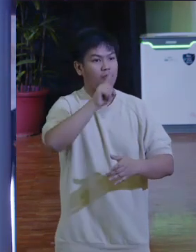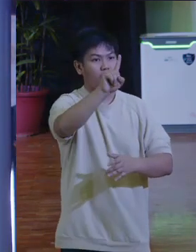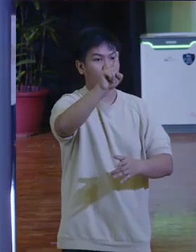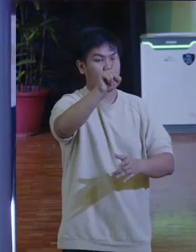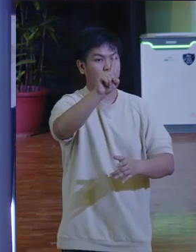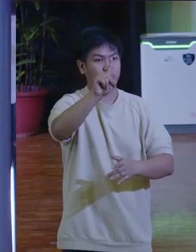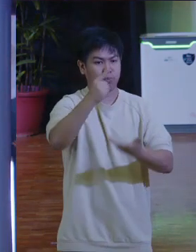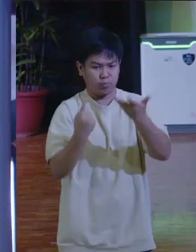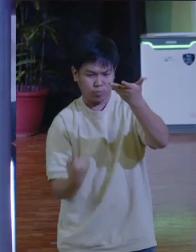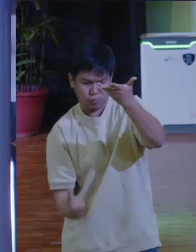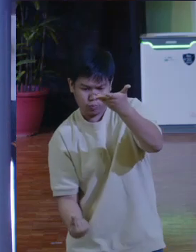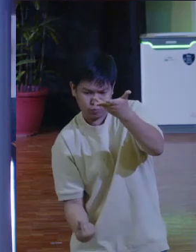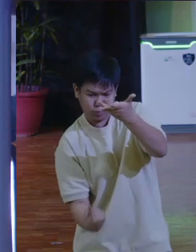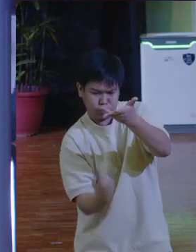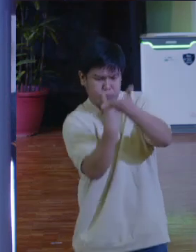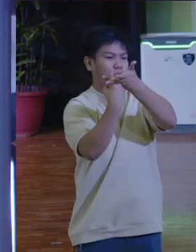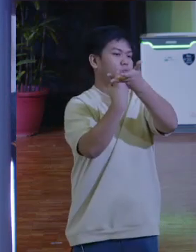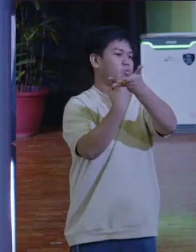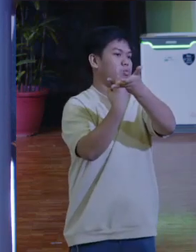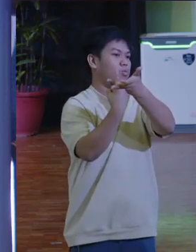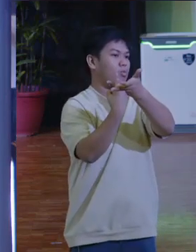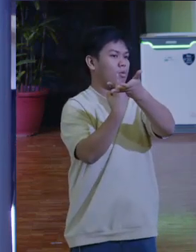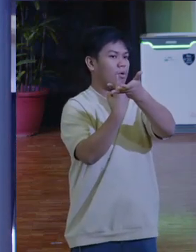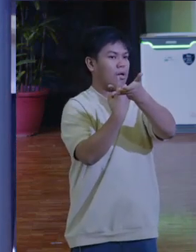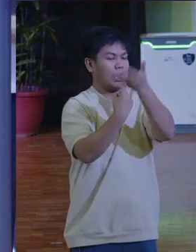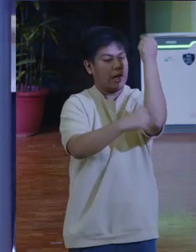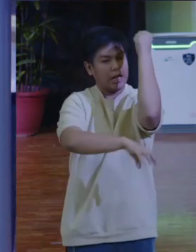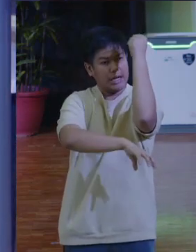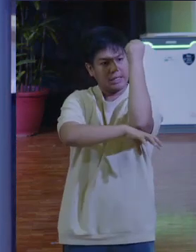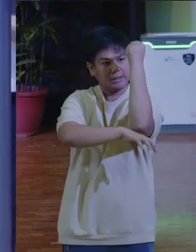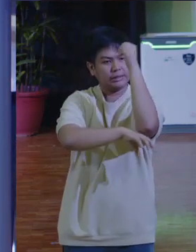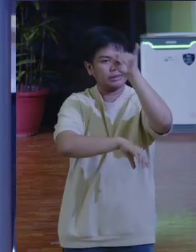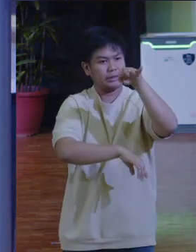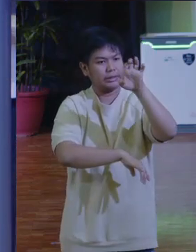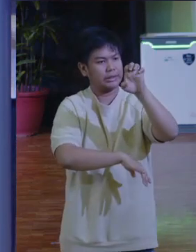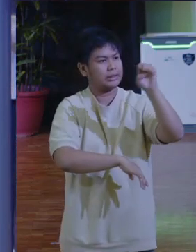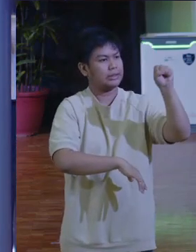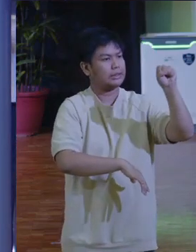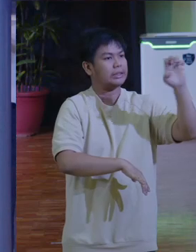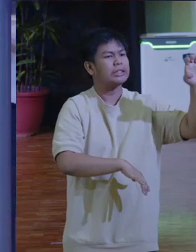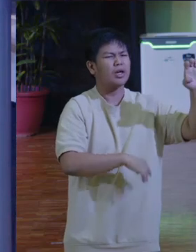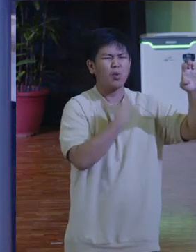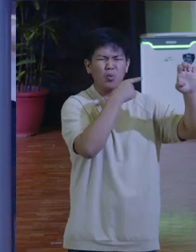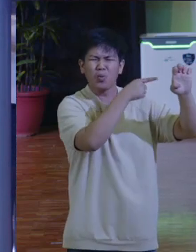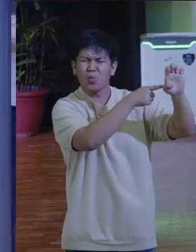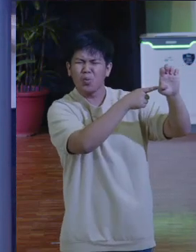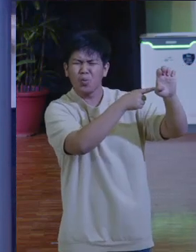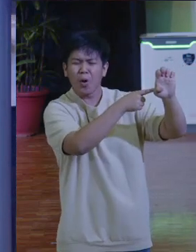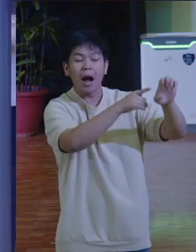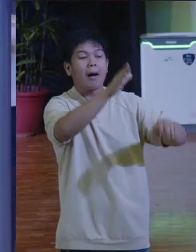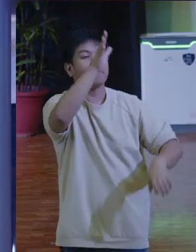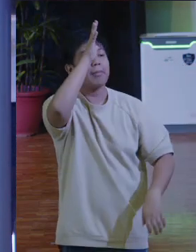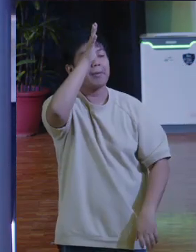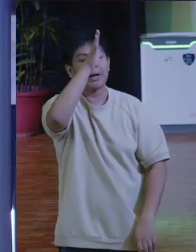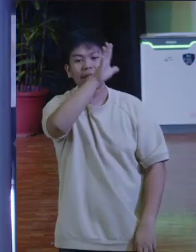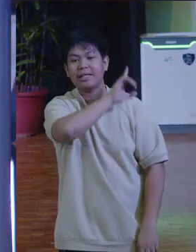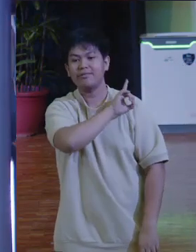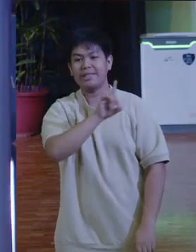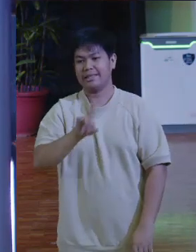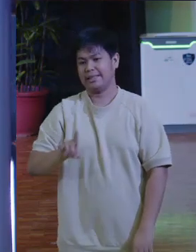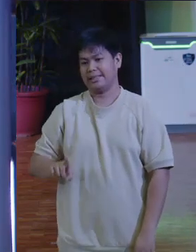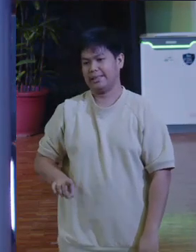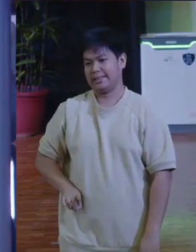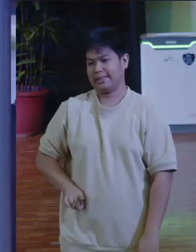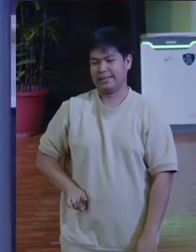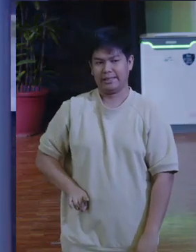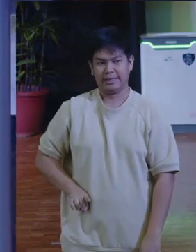shoot from the stump of Jesse. Sino po si Jesse? Si Jesse ang ama ni David. Sino si David?